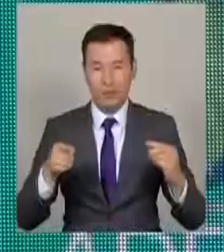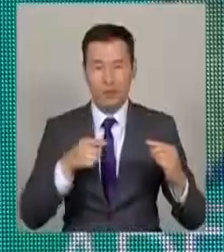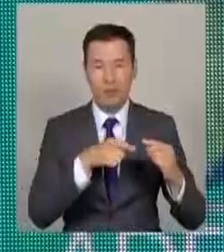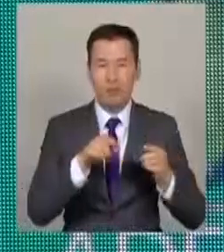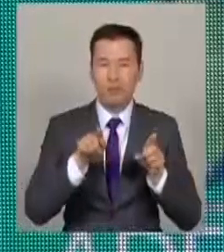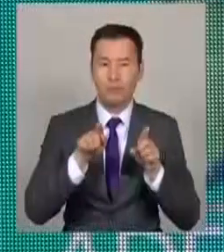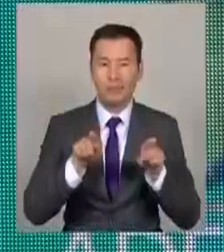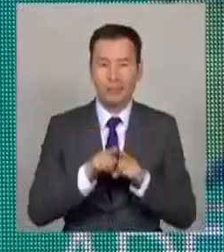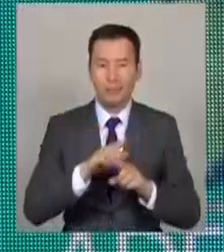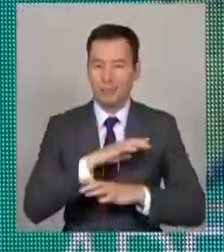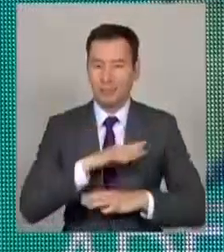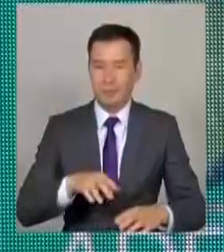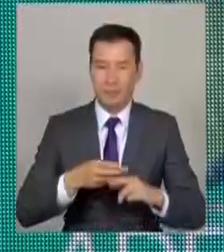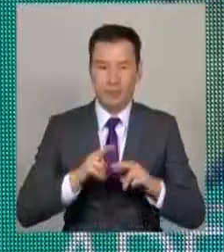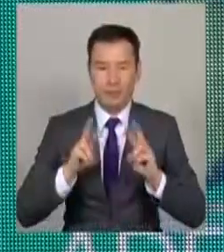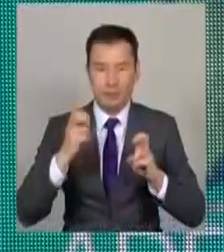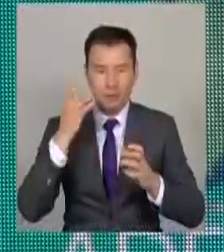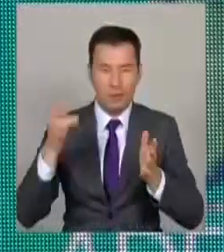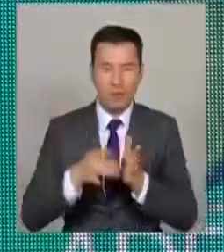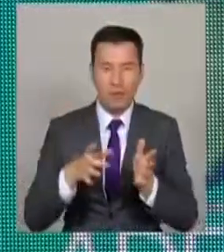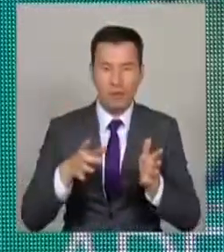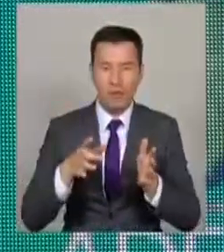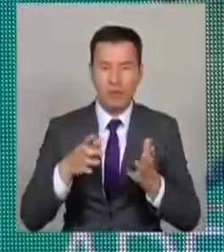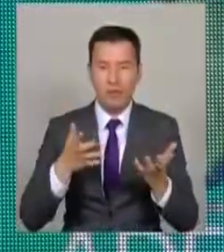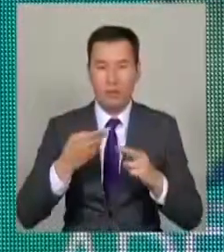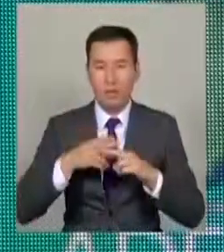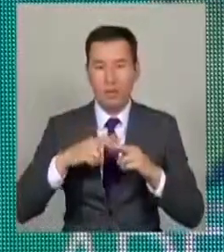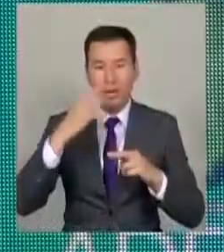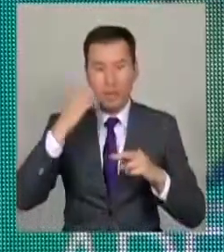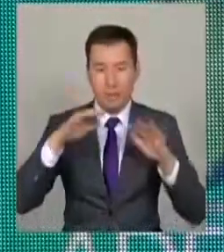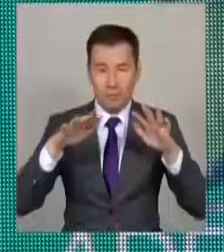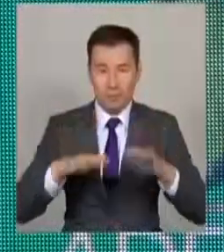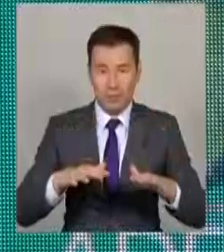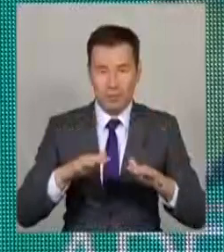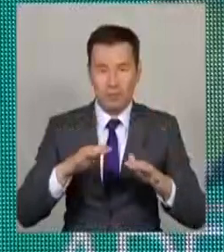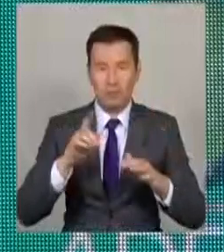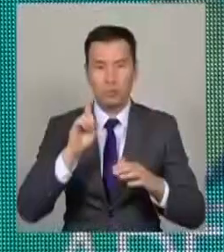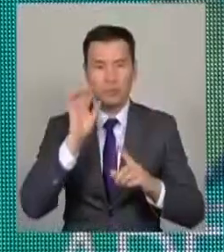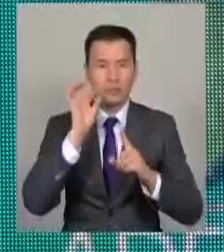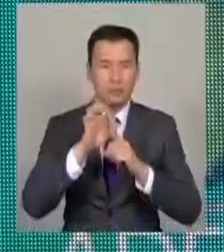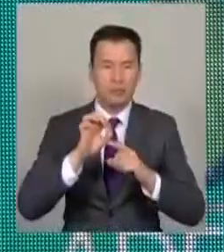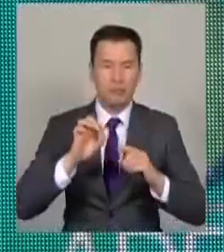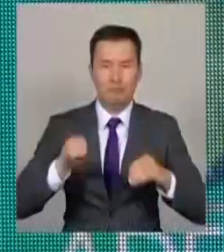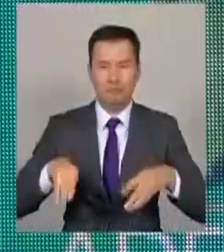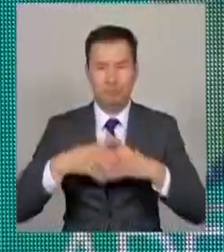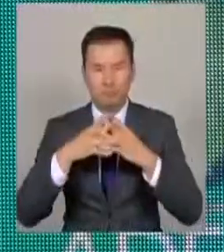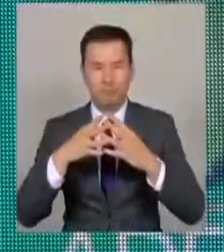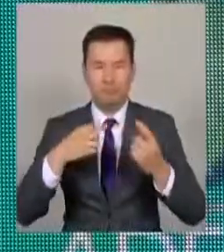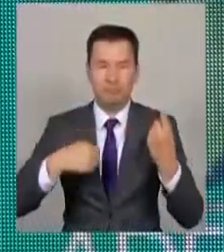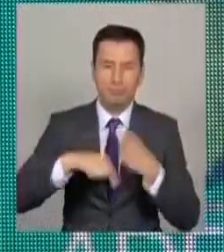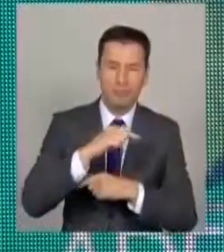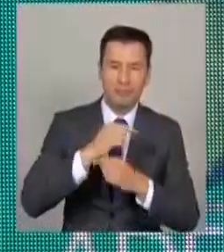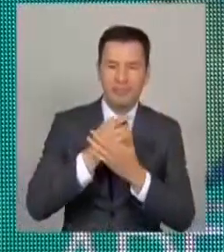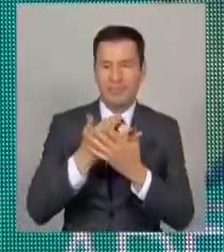Елімізде экономиканың барлық салаларында бизнес жасауға үлкен мүмкіндіктер бар. Құрметті достар, үкімет инвесторлармен терең